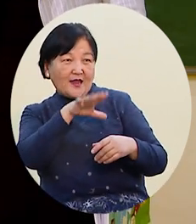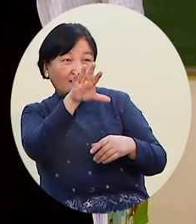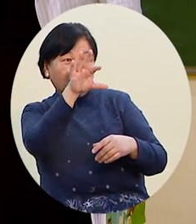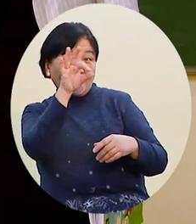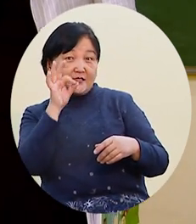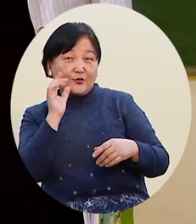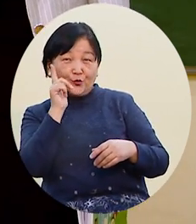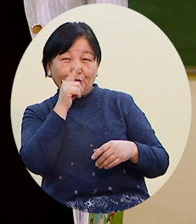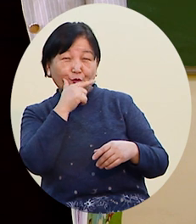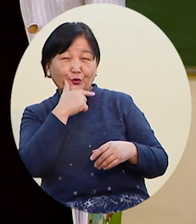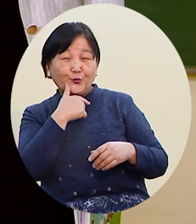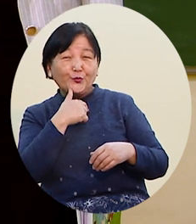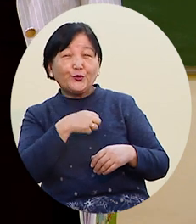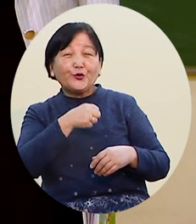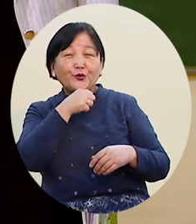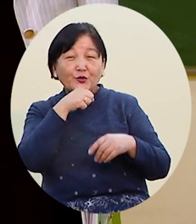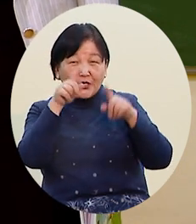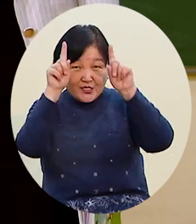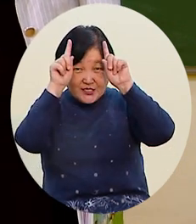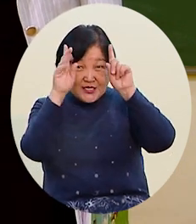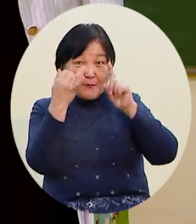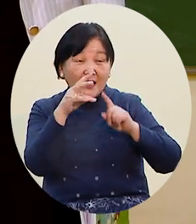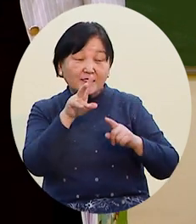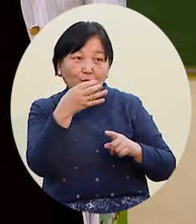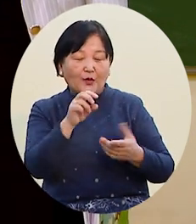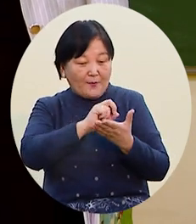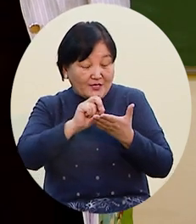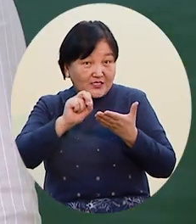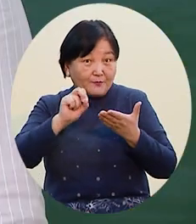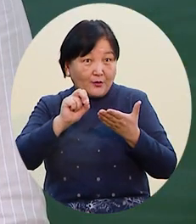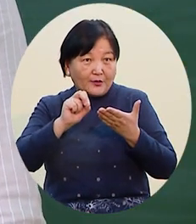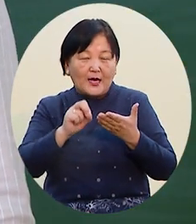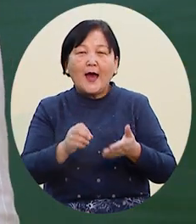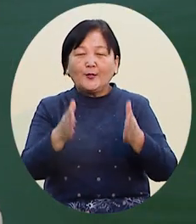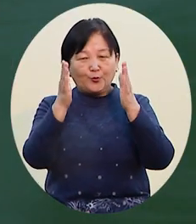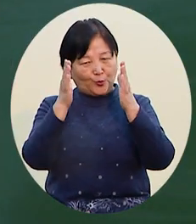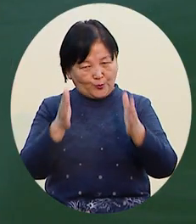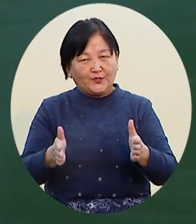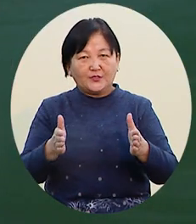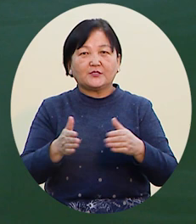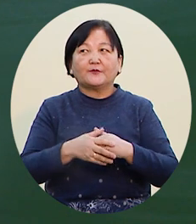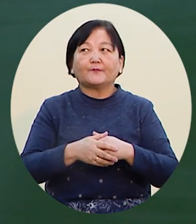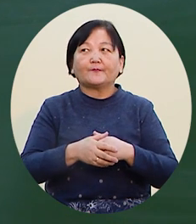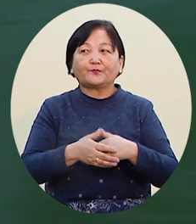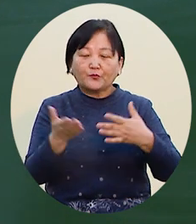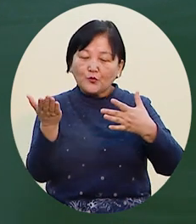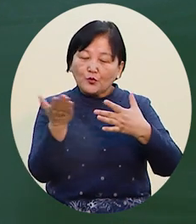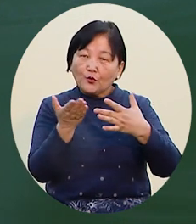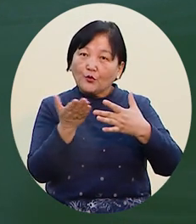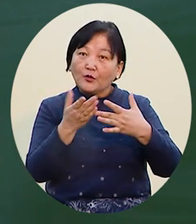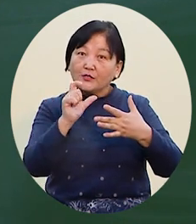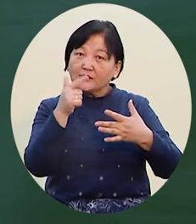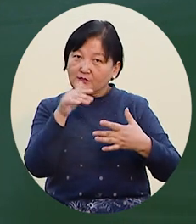хөөрхөн ишиг байсан байна гэж нөгөө үйлдэлээс нь тодорхойлж болох юм байна. За гол хэсэгт нь бол нөгөө